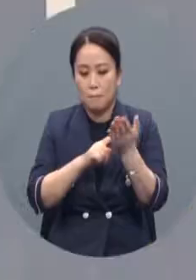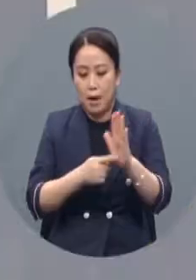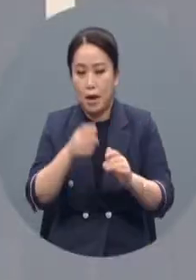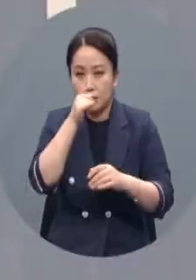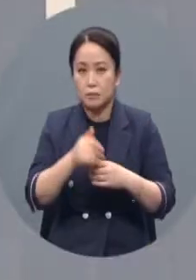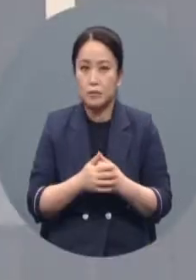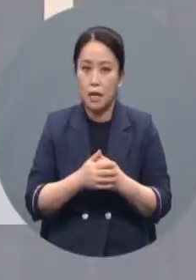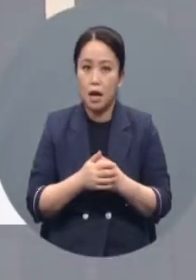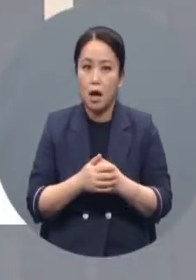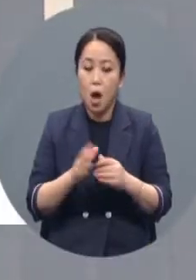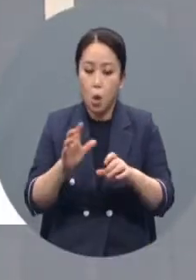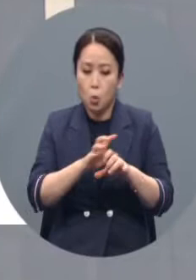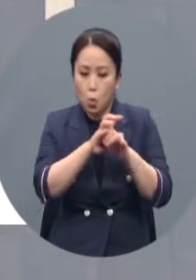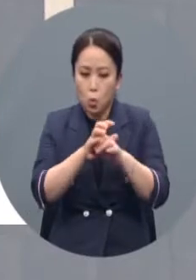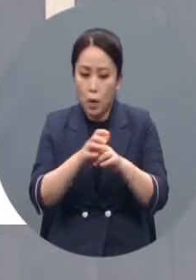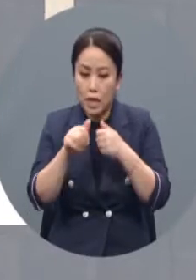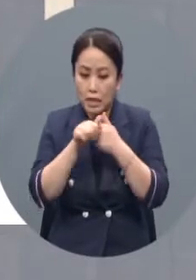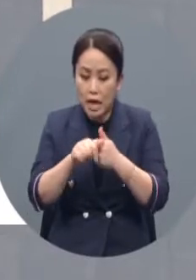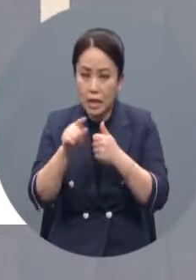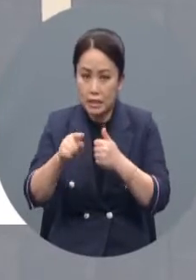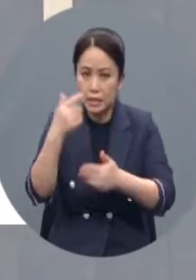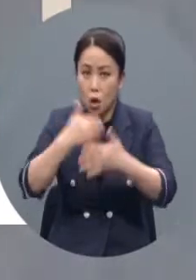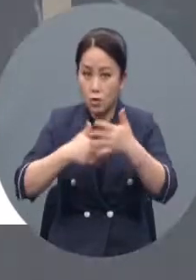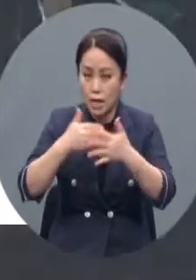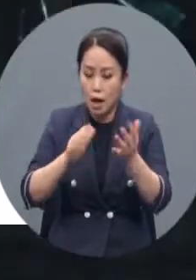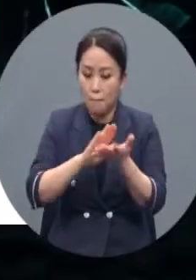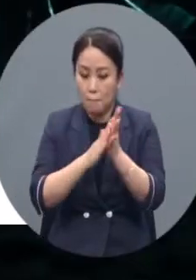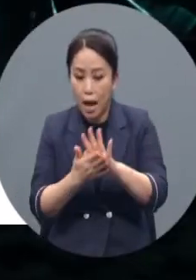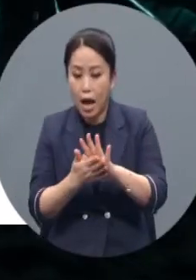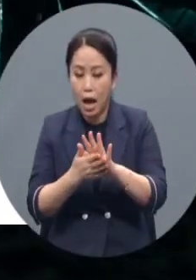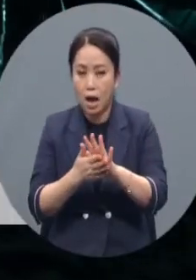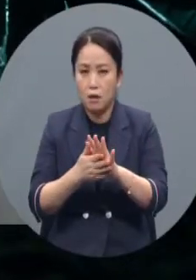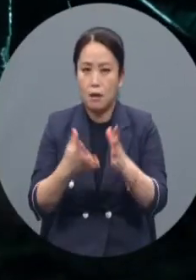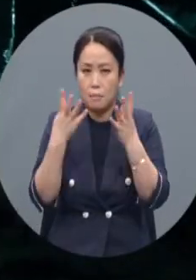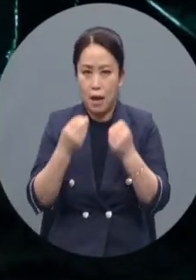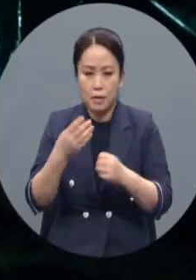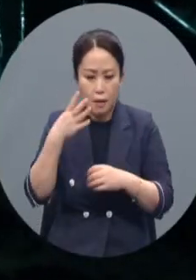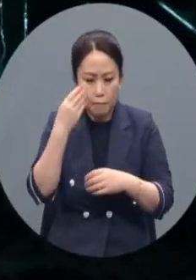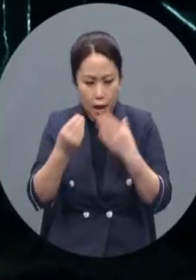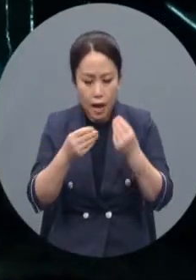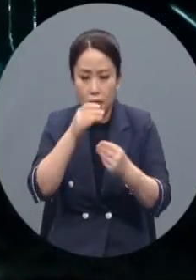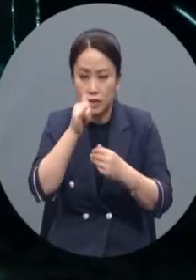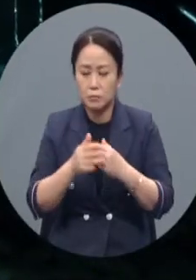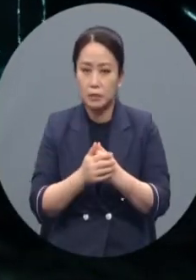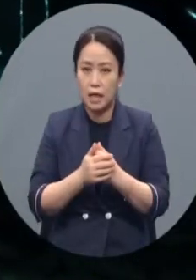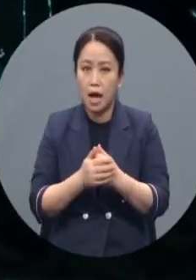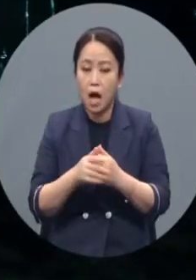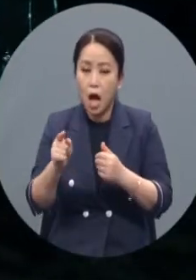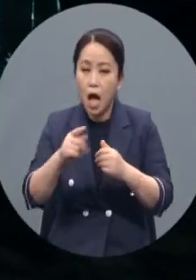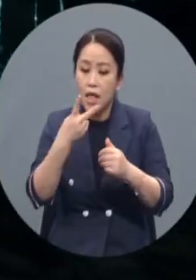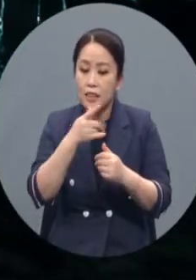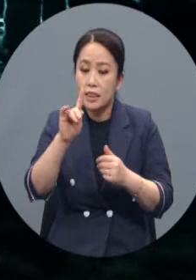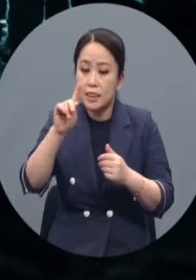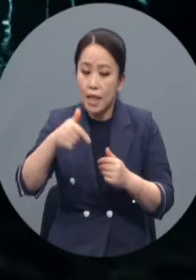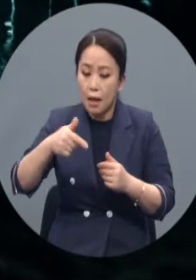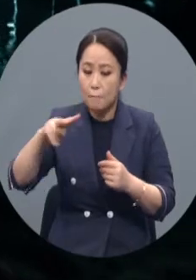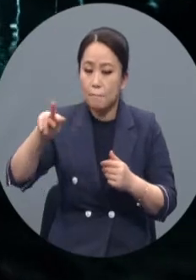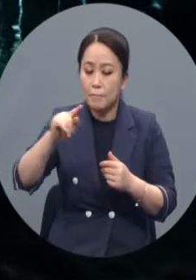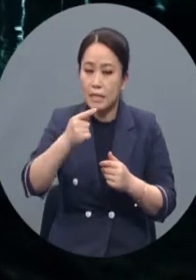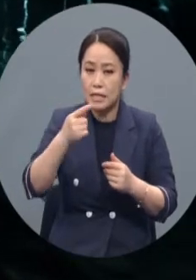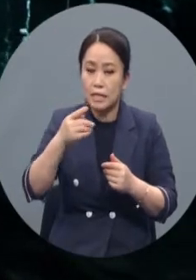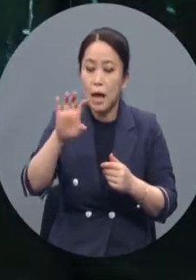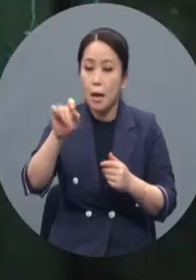영상 산업의 변화를 반영한 프로그램들도 눈에 띕니다. 신설된 온스크린 섹션에는 넷플릭스와 같은 온라인